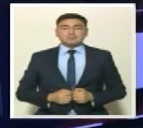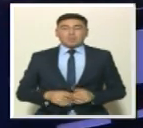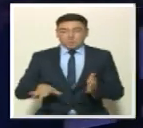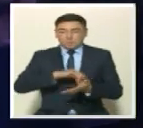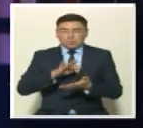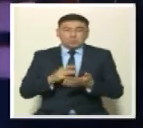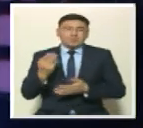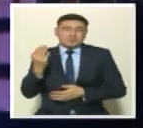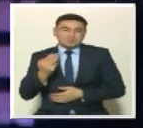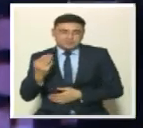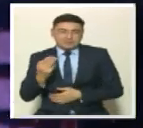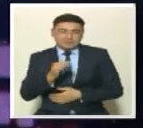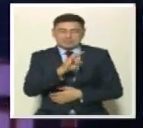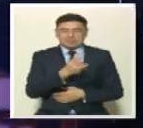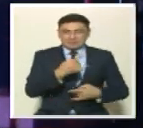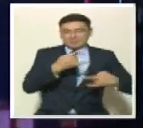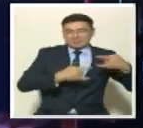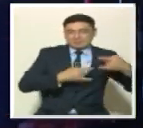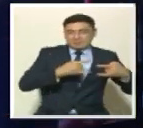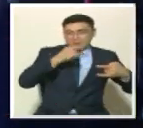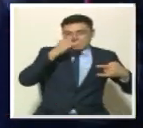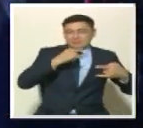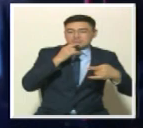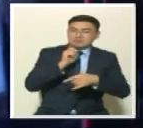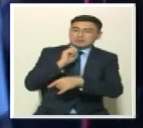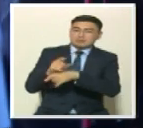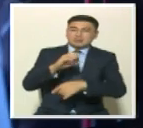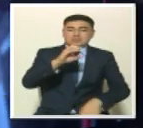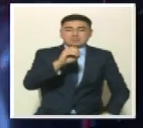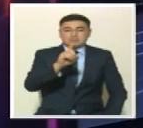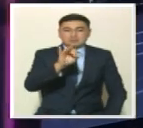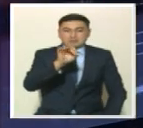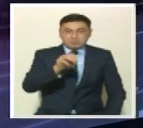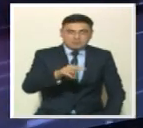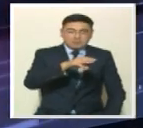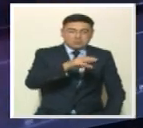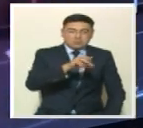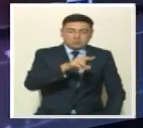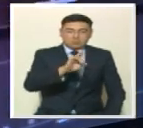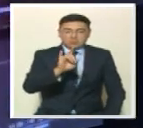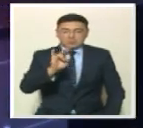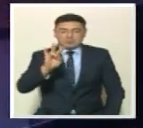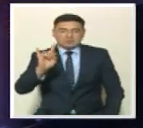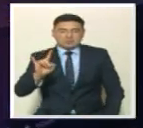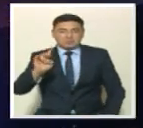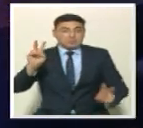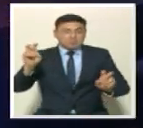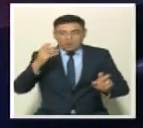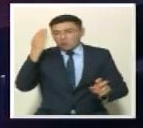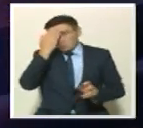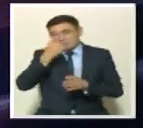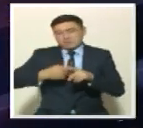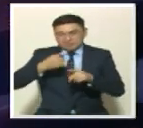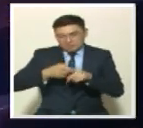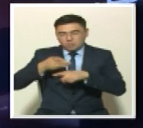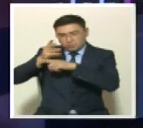В Актау по заказу национального канала Казахстана снимают сериал «Сезым толқыны». Для проекта, воспевающего настоящую любовь и семейные ценности,